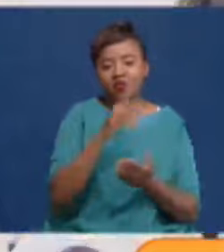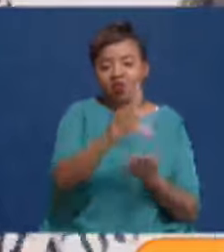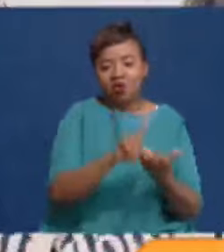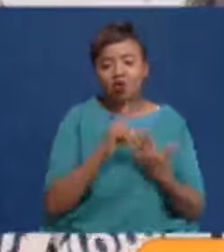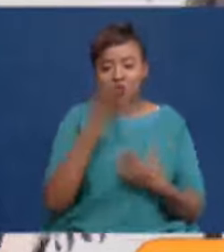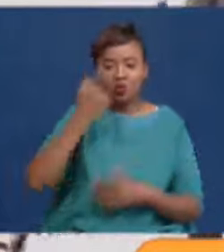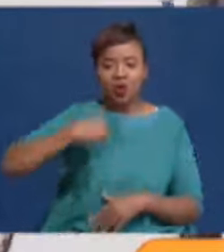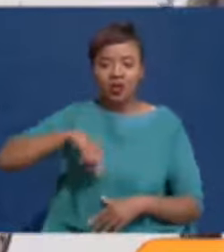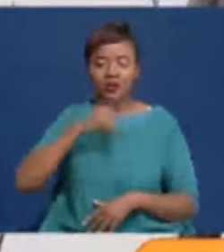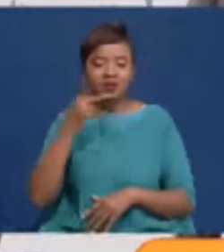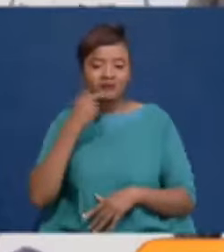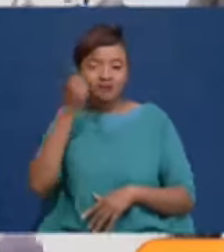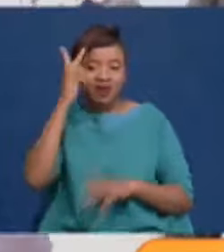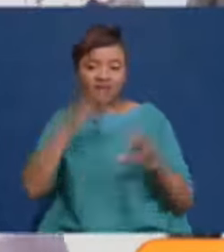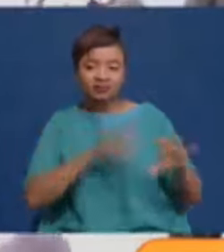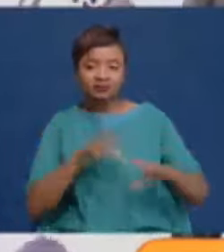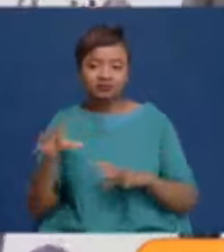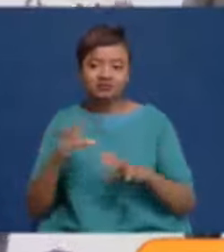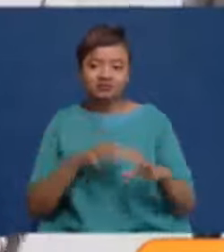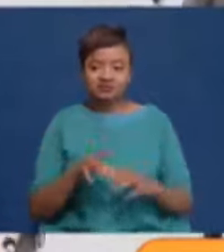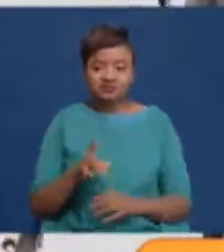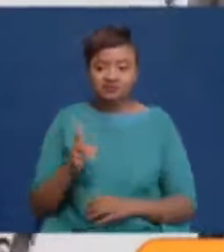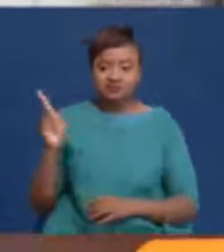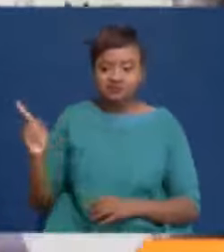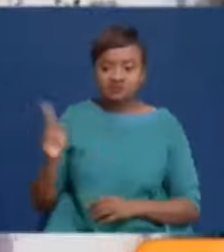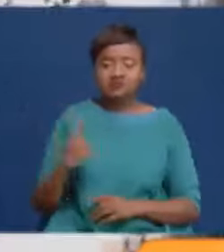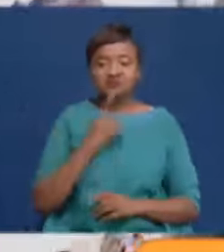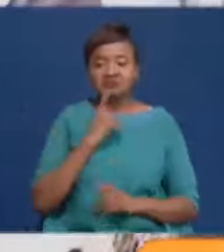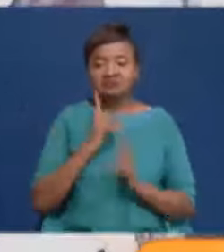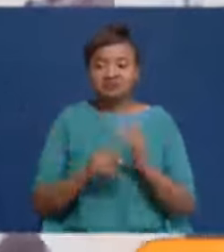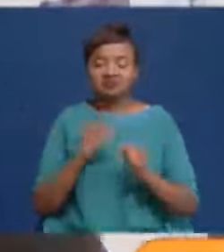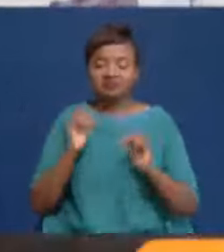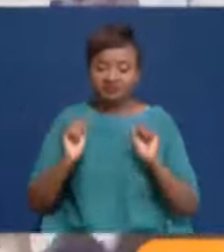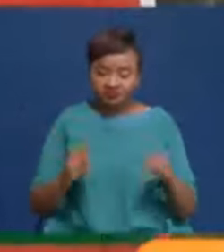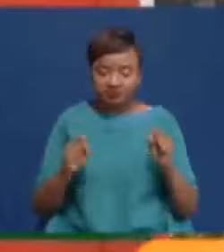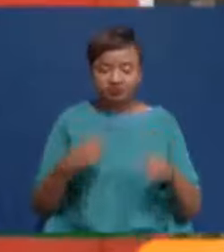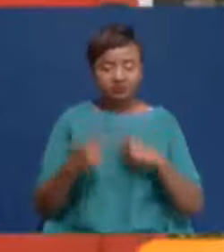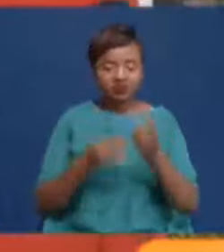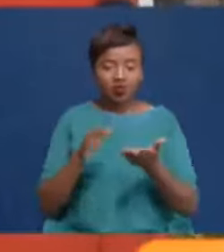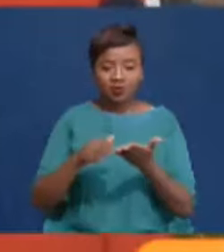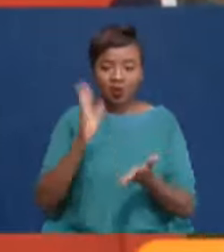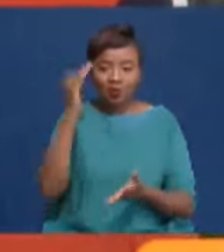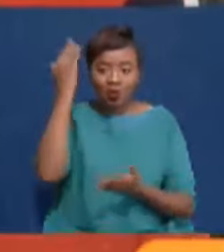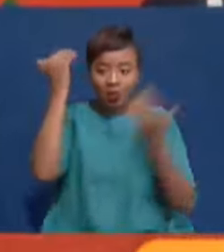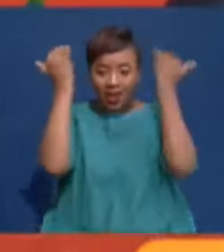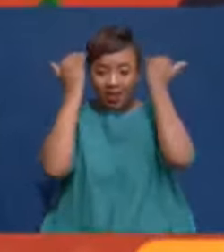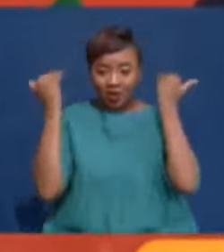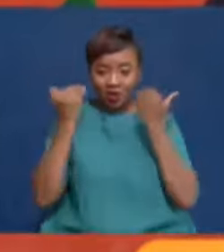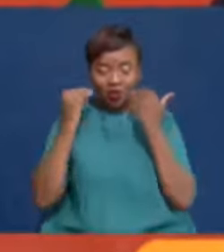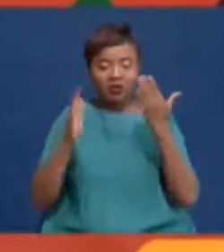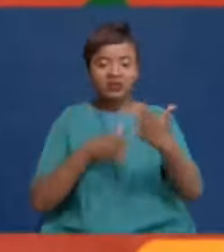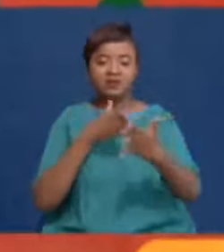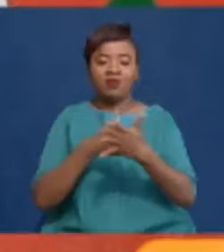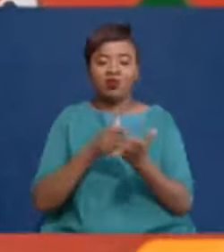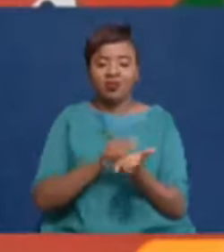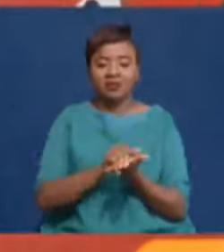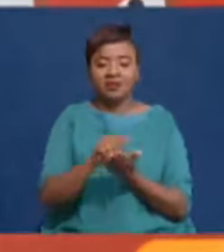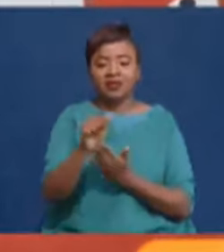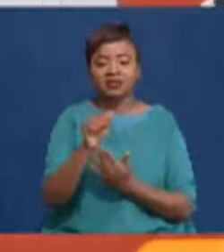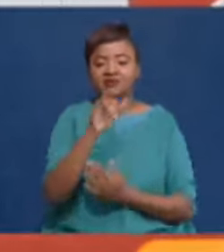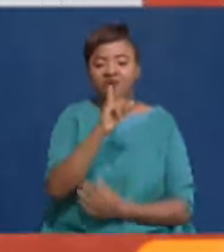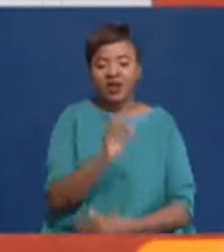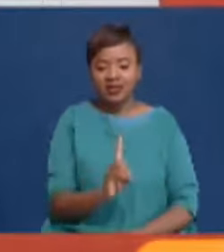tunaumia. Msongamano huu unatarajiwa kuongezeka baada ya Mahakama Kuu kusitisha uchapishaji wa vitambulisho.